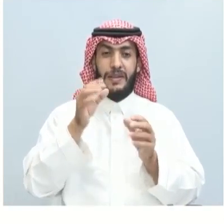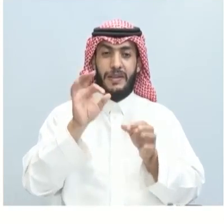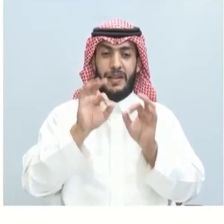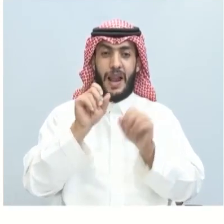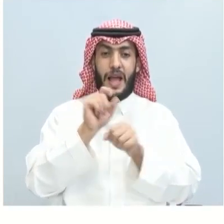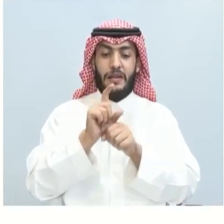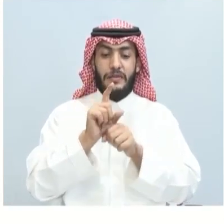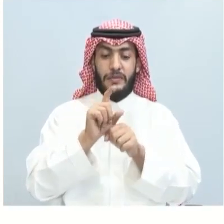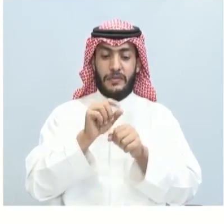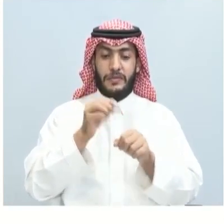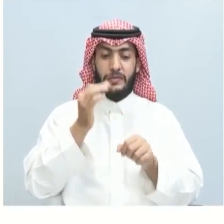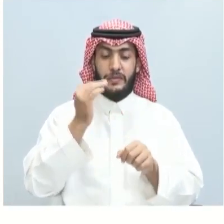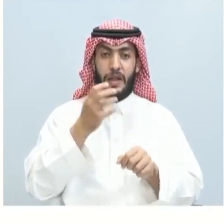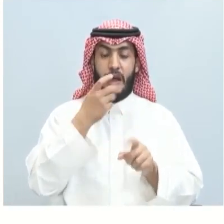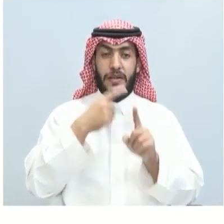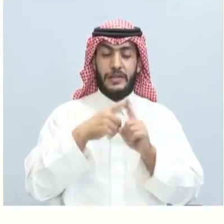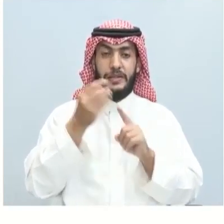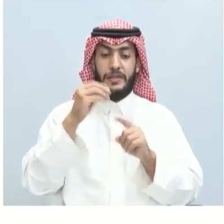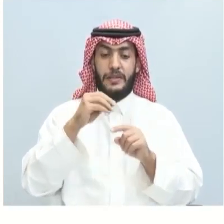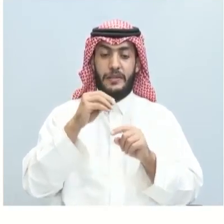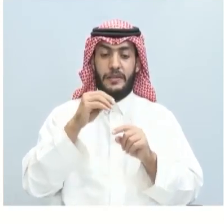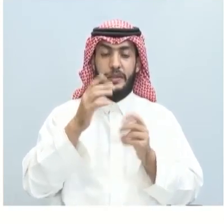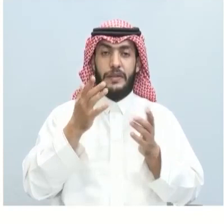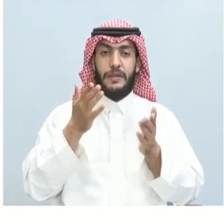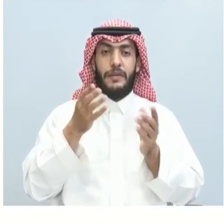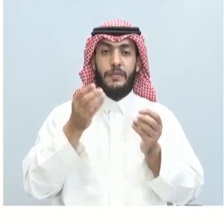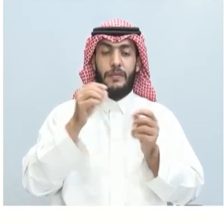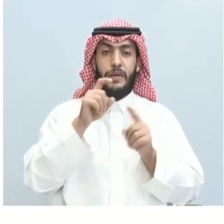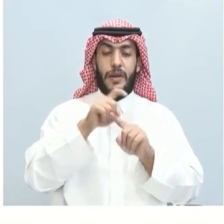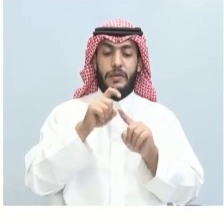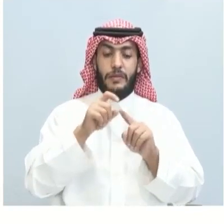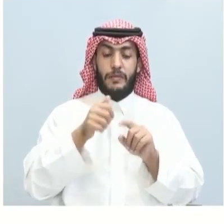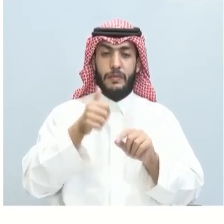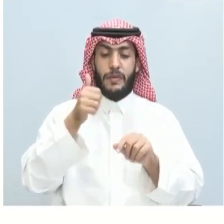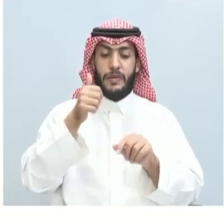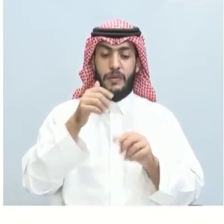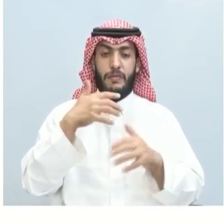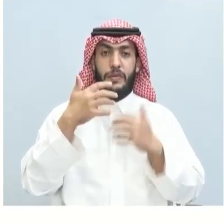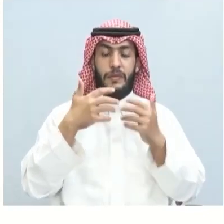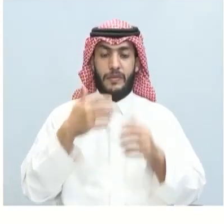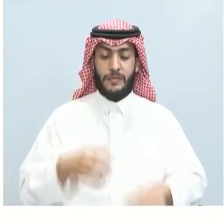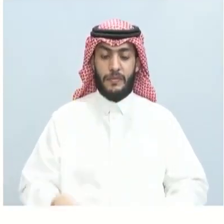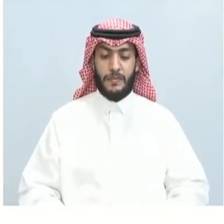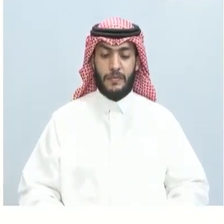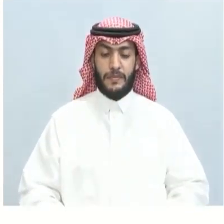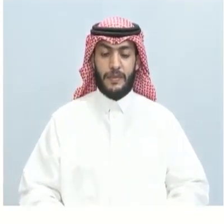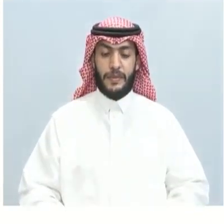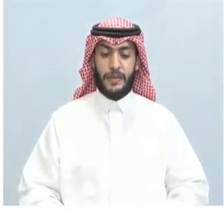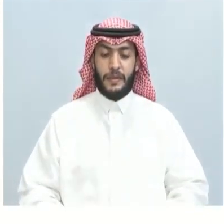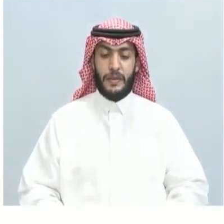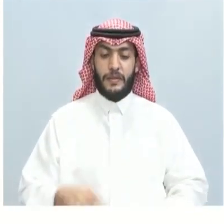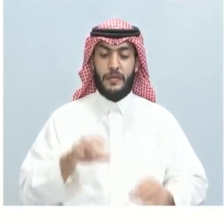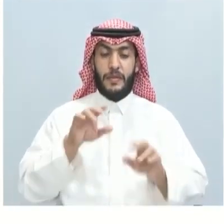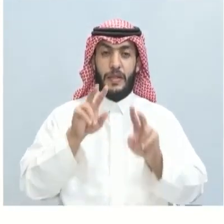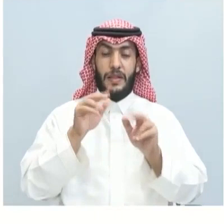الغازين هنا في ارتفاع درجه الحراره يزيد تركيز النواتج ويقل تركيز المتفاعلات بالنسبه لقيمه ثابت